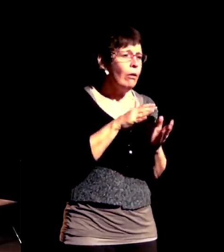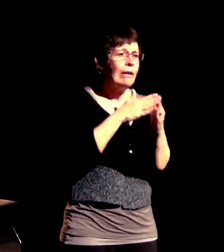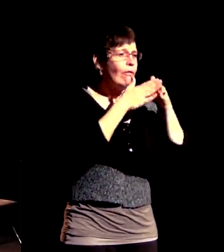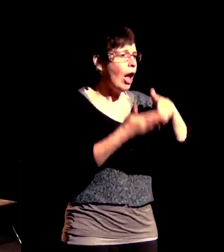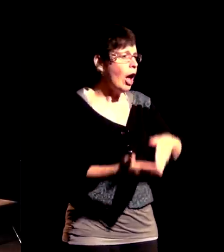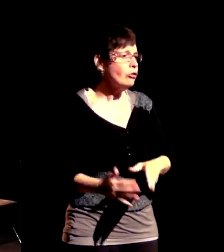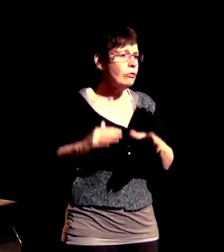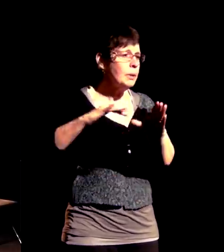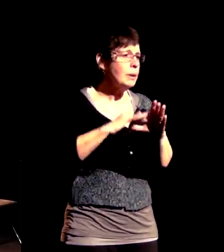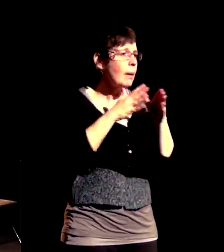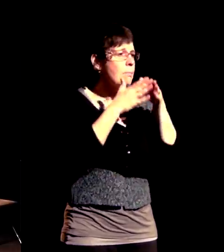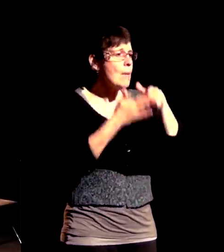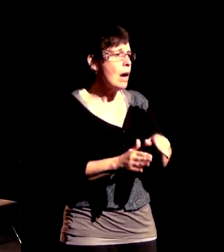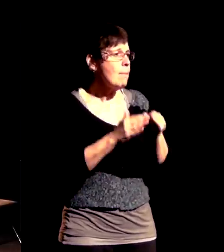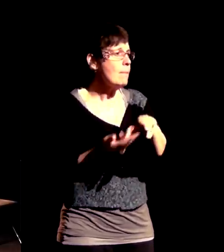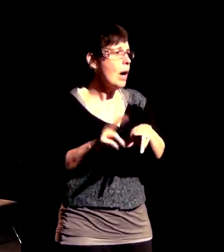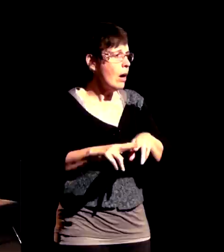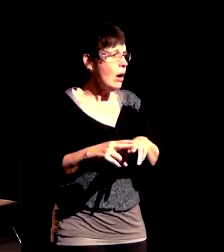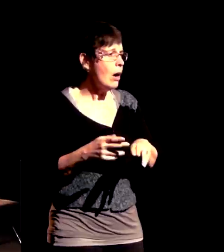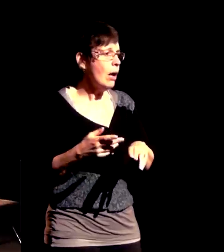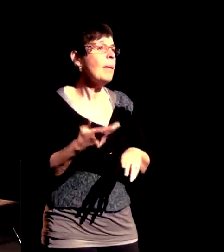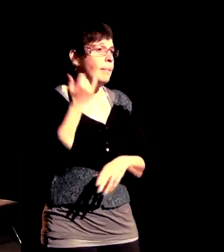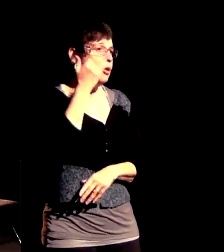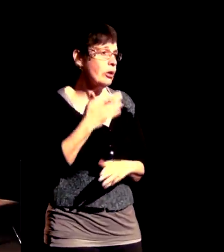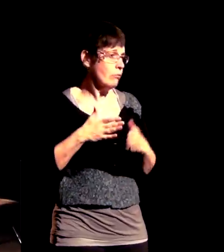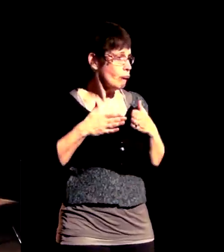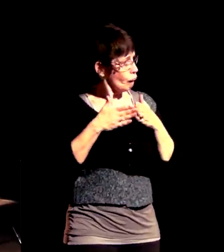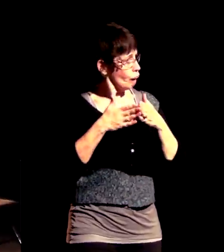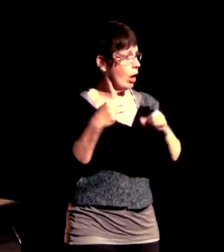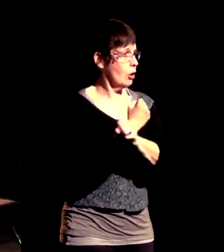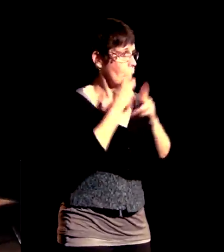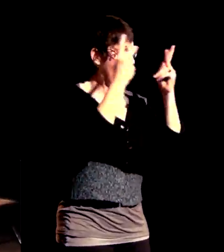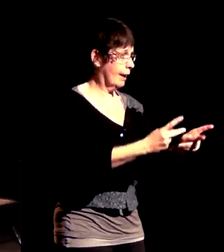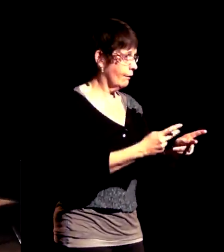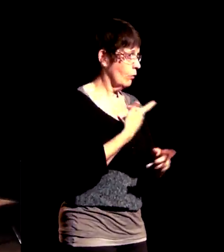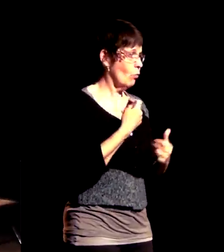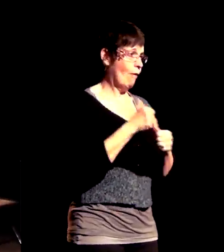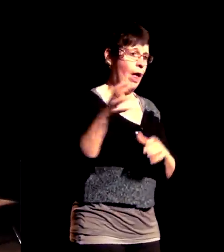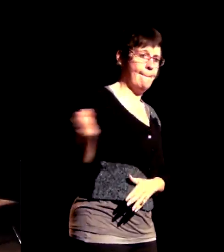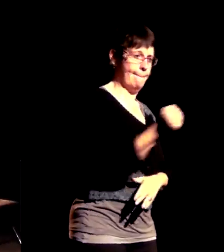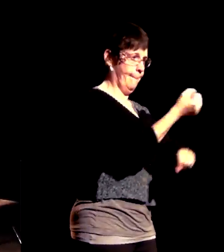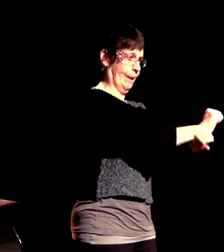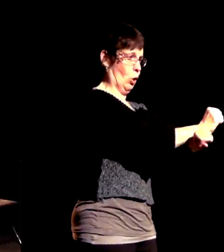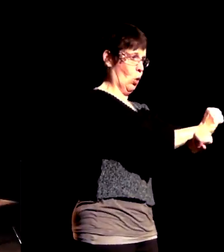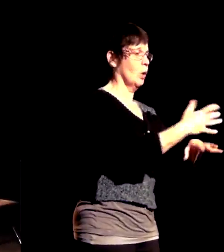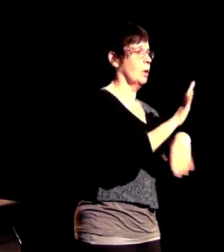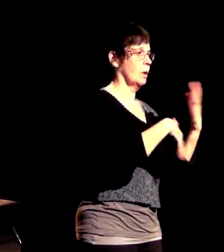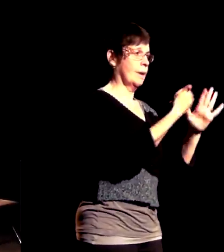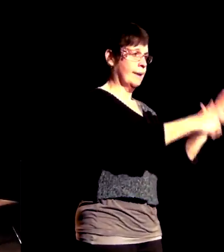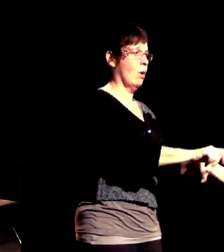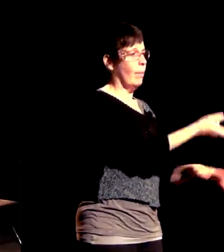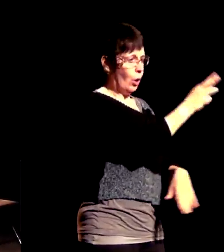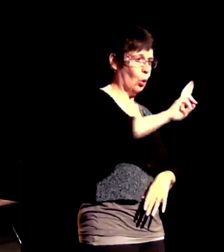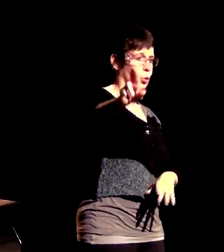triste. Sauf que s'ils n'étaient pas morts, qu'est-ce qu'on aurait fait? On l'aurait mis dans des prisons, ils y auraient passé des mois, et on les aurait renvoyés dans leur pays, et ils auraient réessayé 6 mois après. C'est ça qu'on